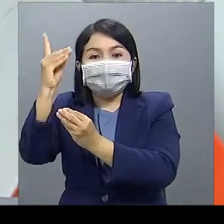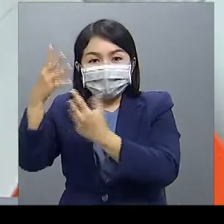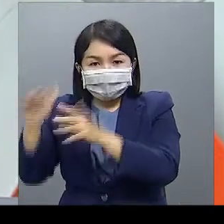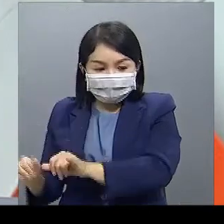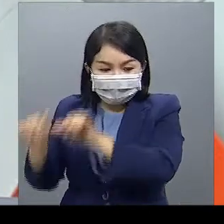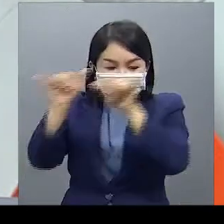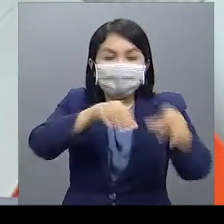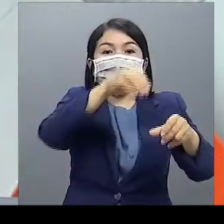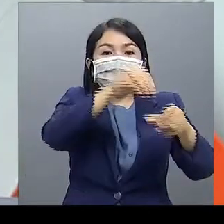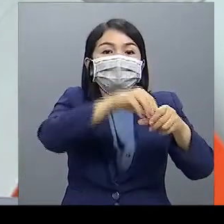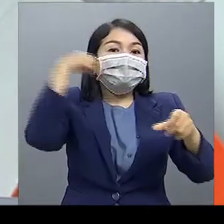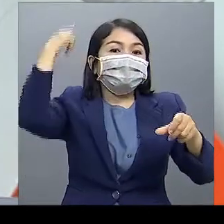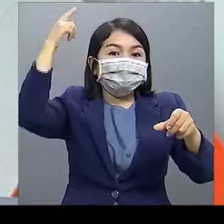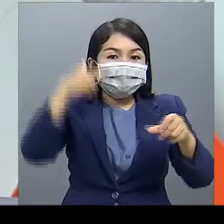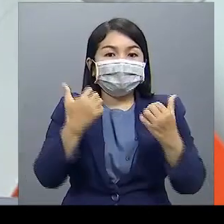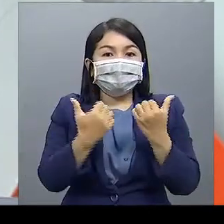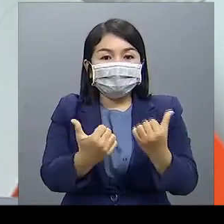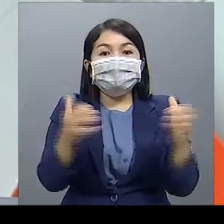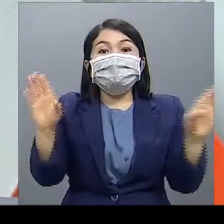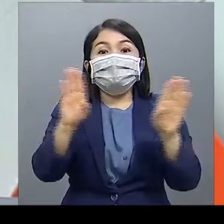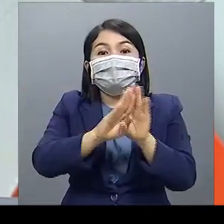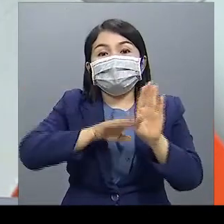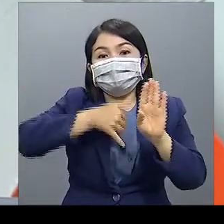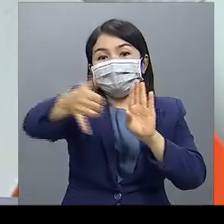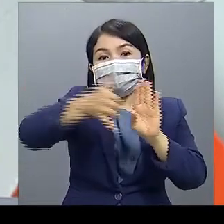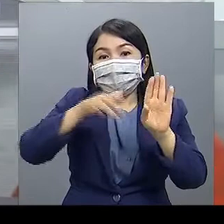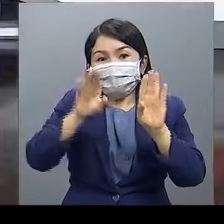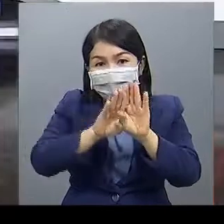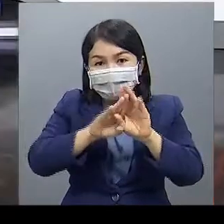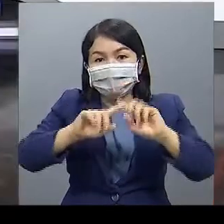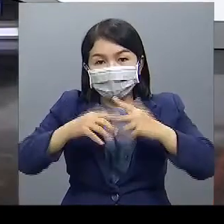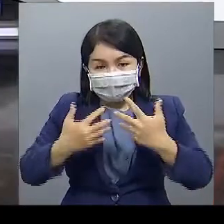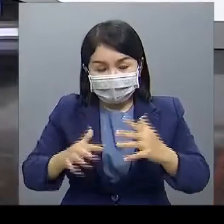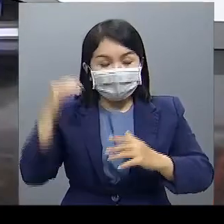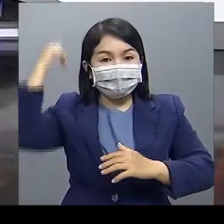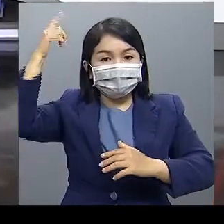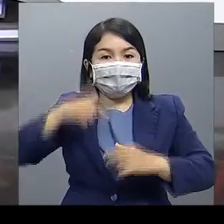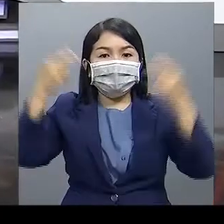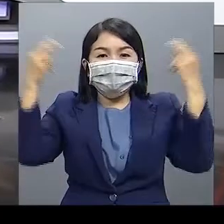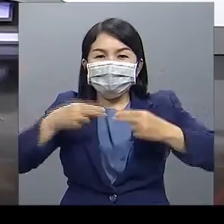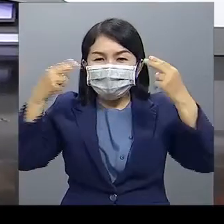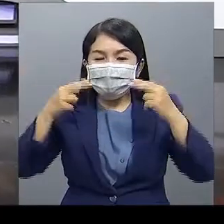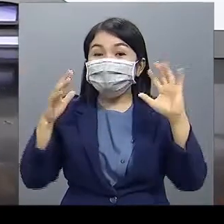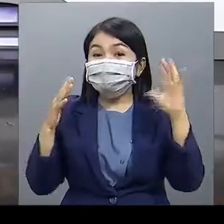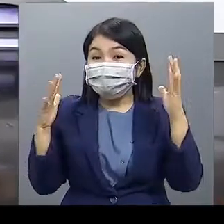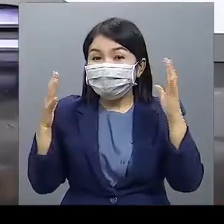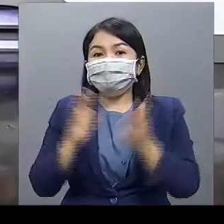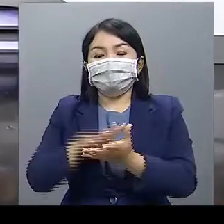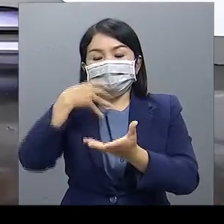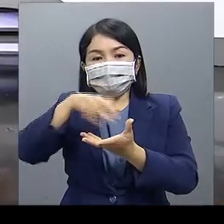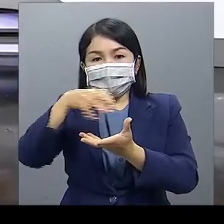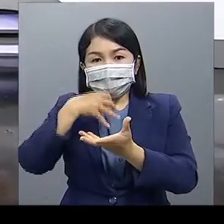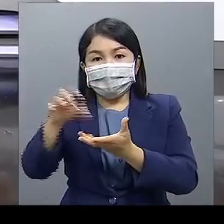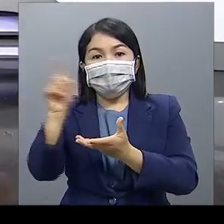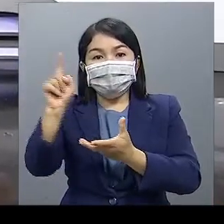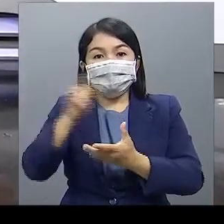ม่มีสถานการณ์การสู้รบในพื้นที่นะครับคุณกวิศบุญธรรมรายงานสดมาจากอบต.แม่สามแลบอำเภอศบเมยจังหวัดแม่ฮ่องสอนครับเชิญ